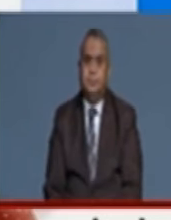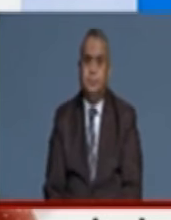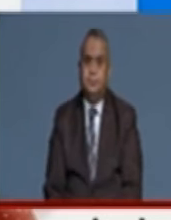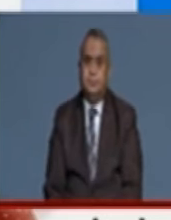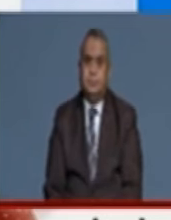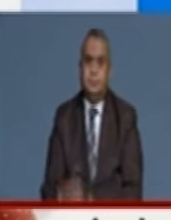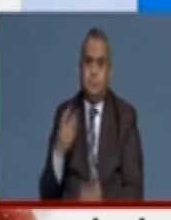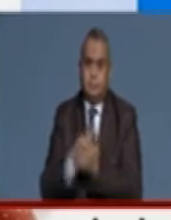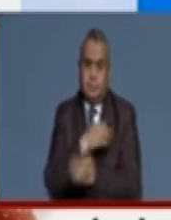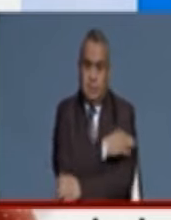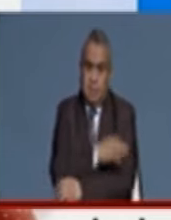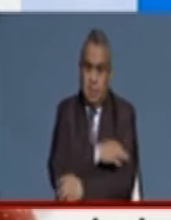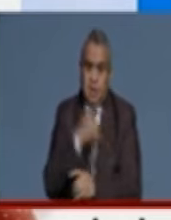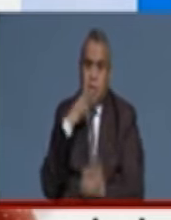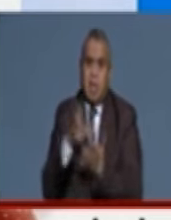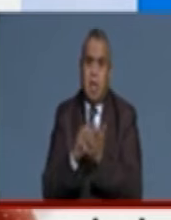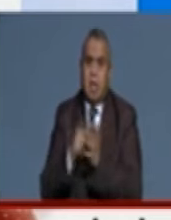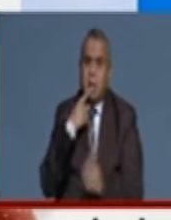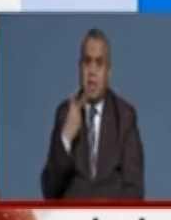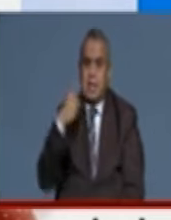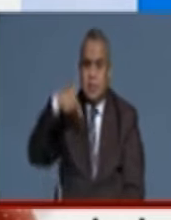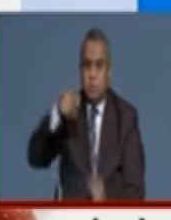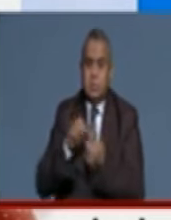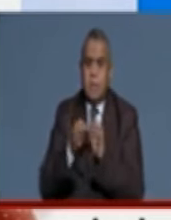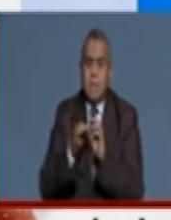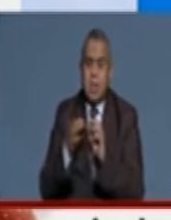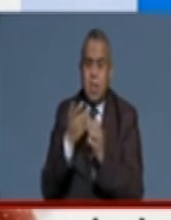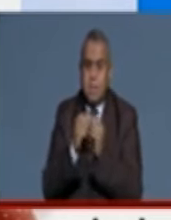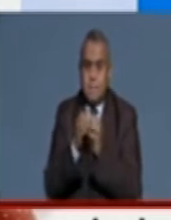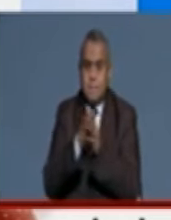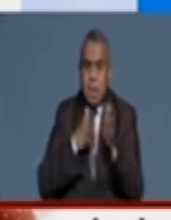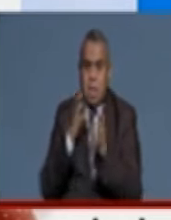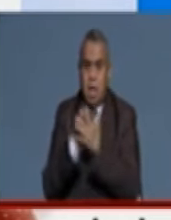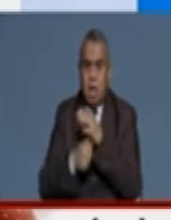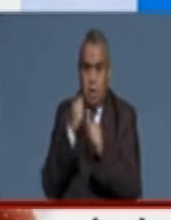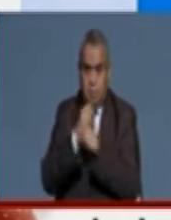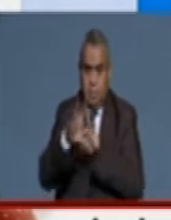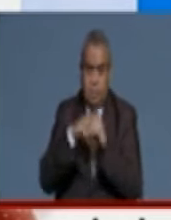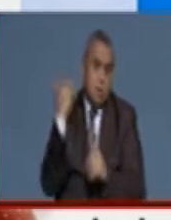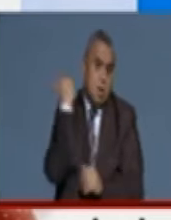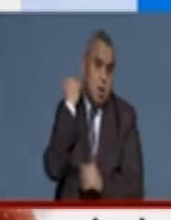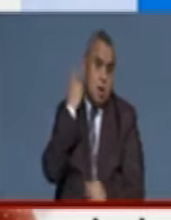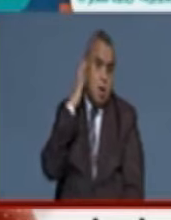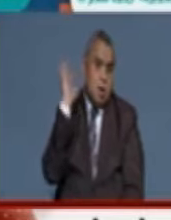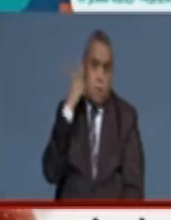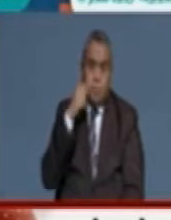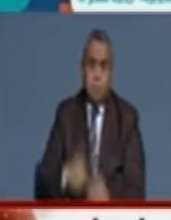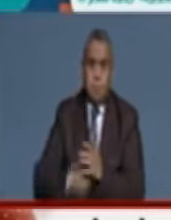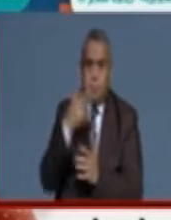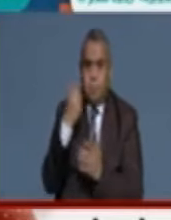التكلفة الاستثمارية للمرحلة الأولى حوالي 62 مليار جنيه، وعشان الناس تقدر تتخيل معانا الرقم ده ضخم قد إيه، فالرقم ده